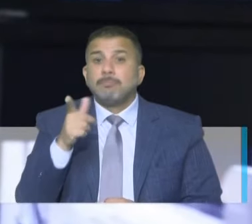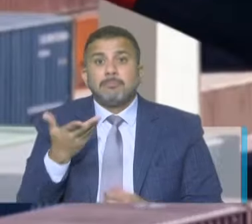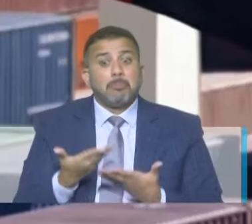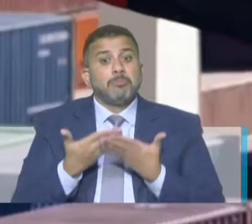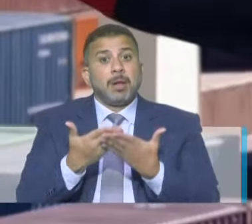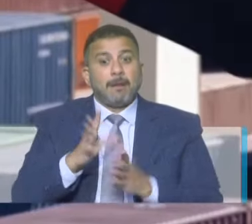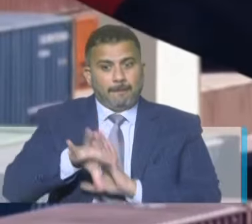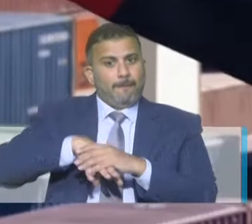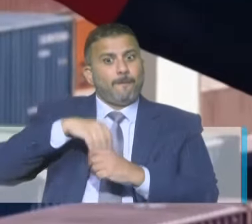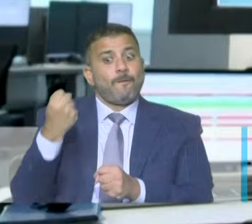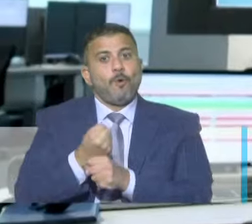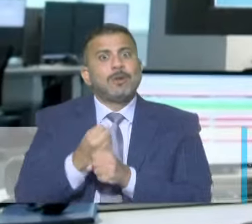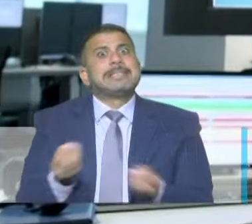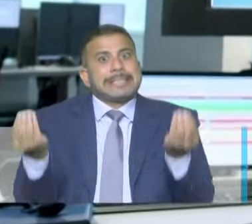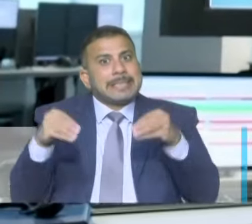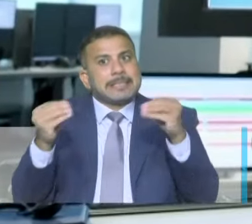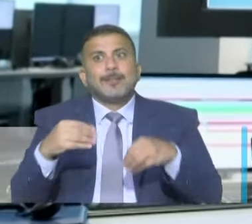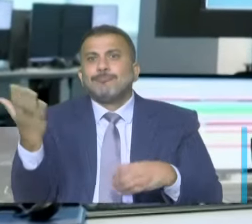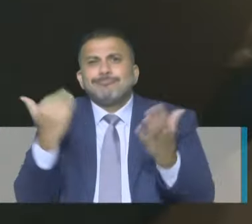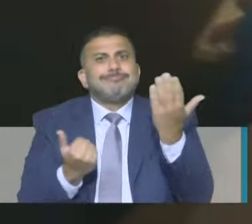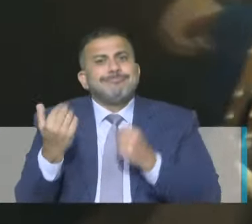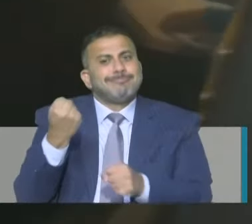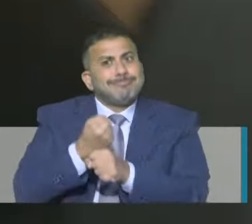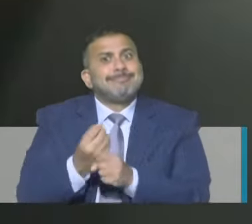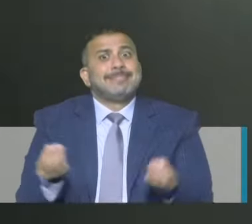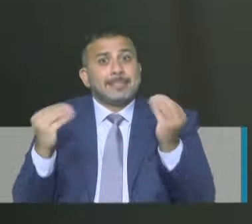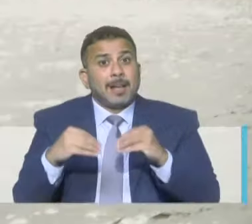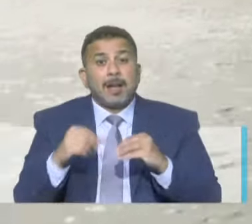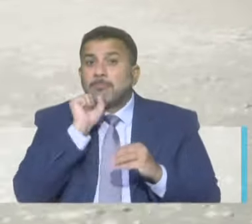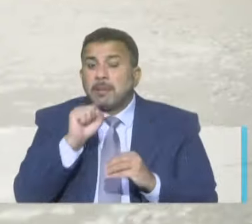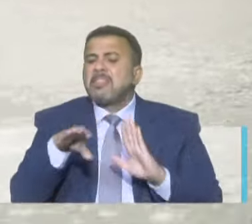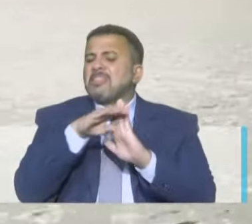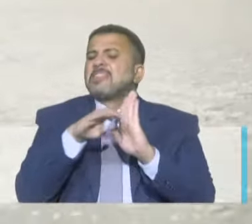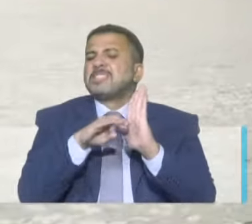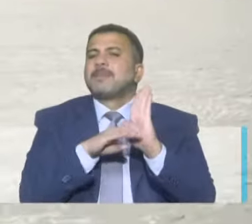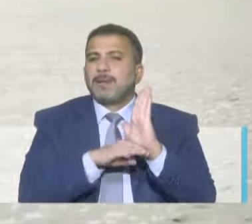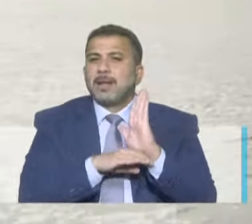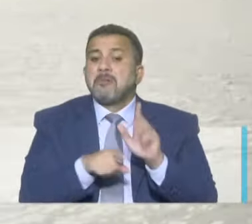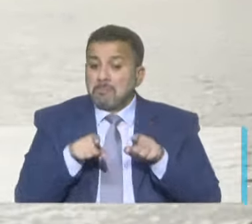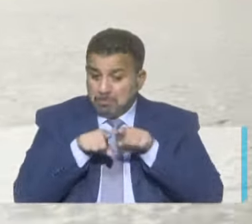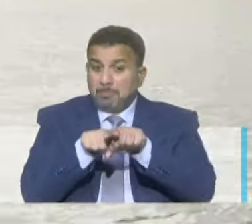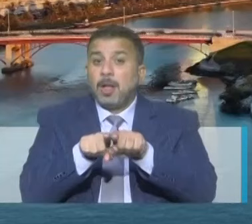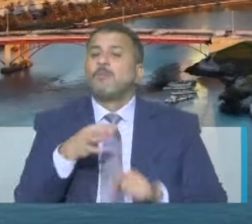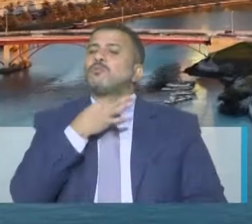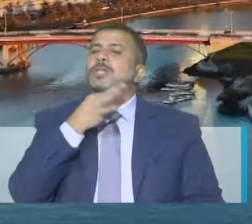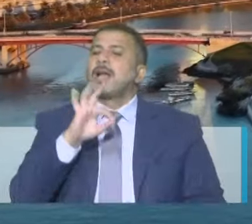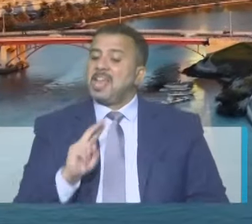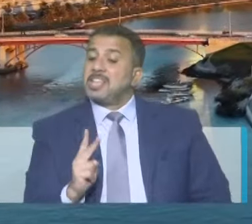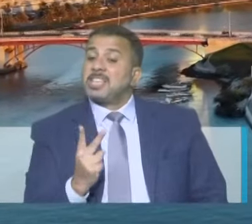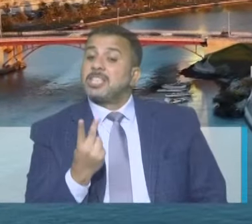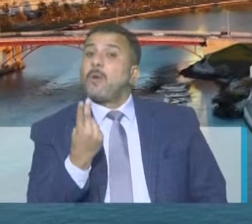في خلق فرص العمل ودعمها بأطر تشريعية وتنظيمية تواكب مستجدات